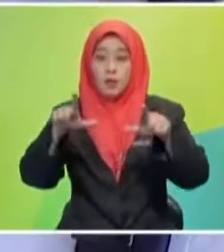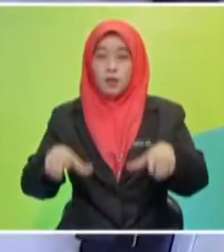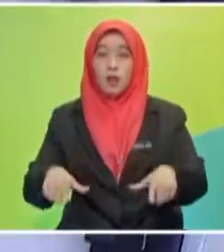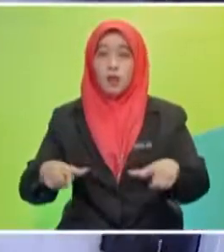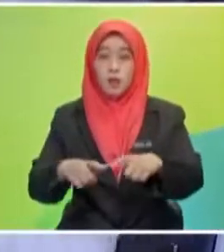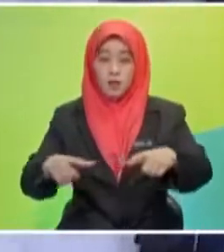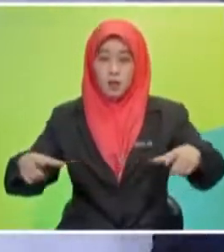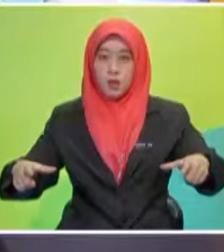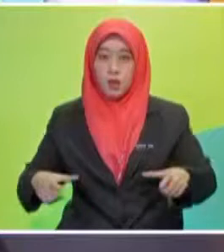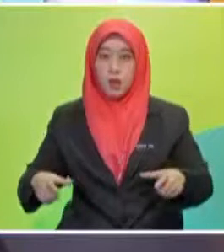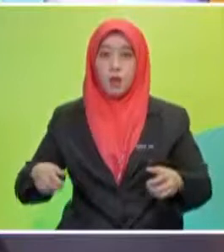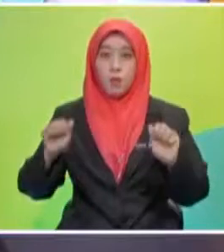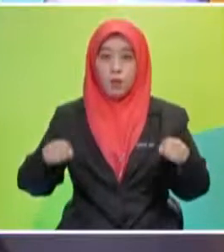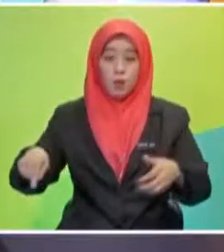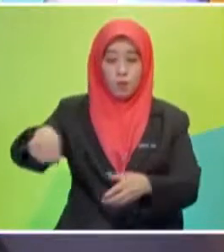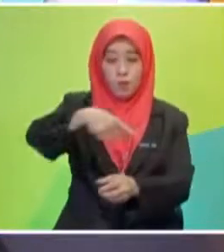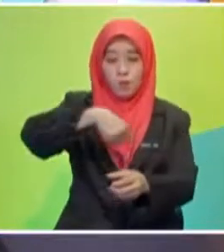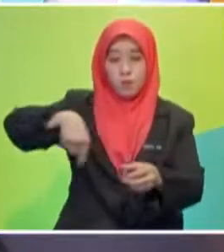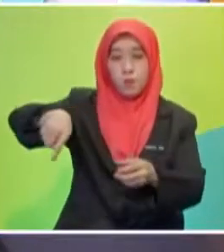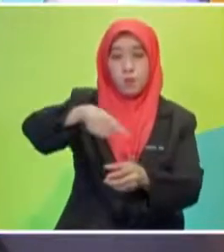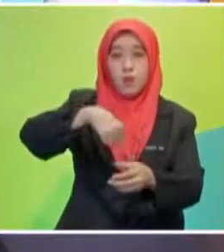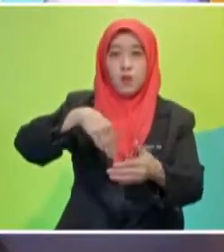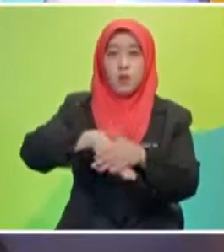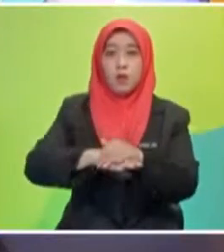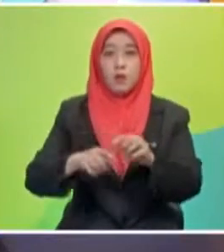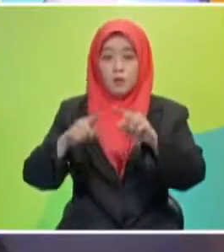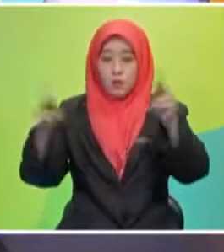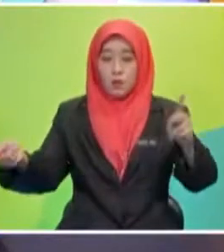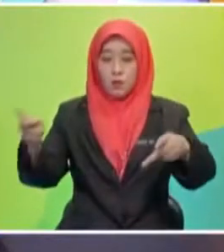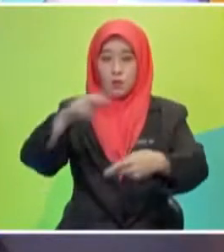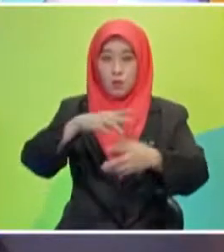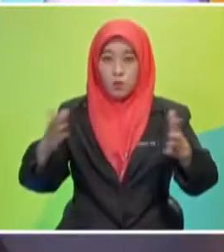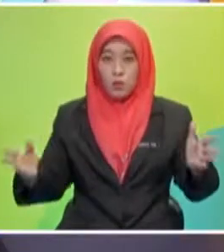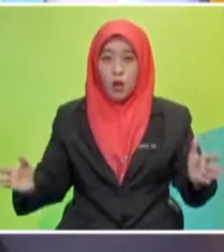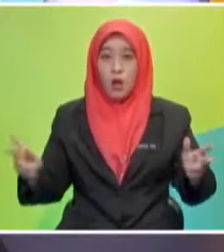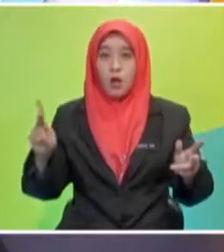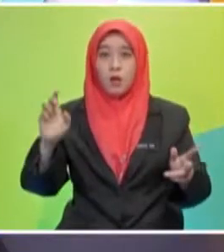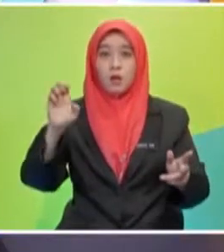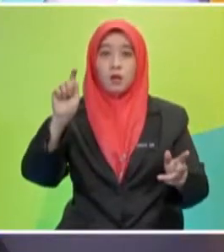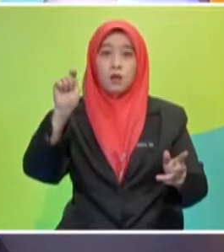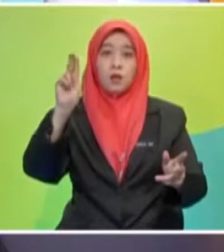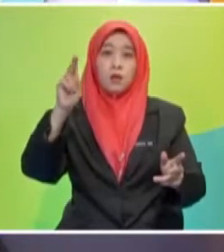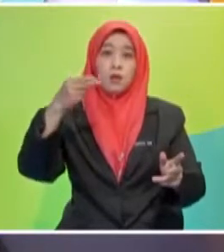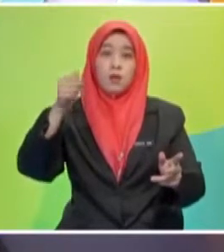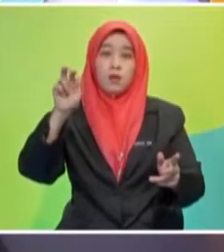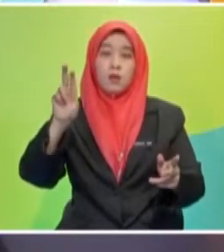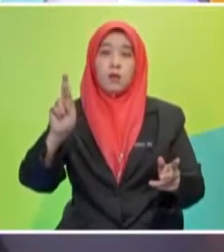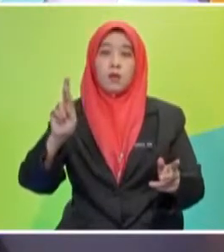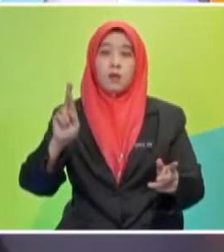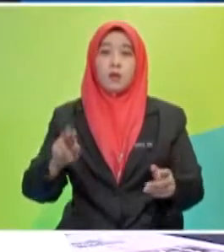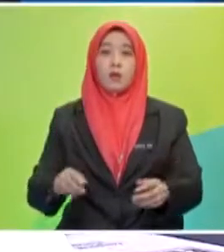dia akan berfungsi dikasih tuh ampun mekanik digunakan pada guys kali lah penyedot hampa gas